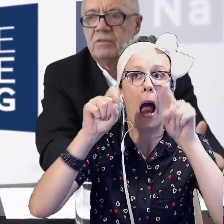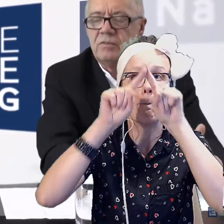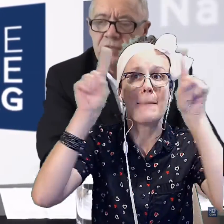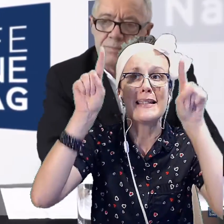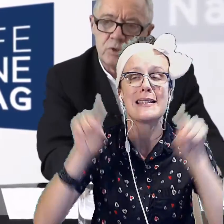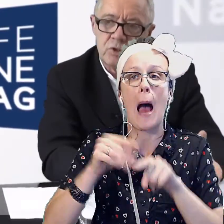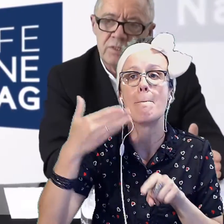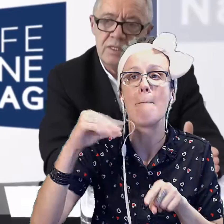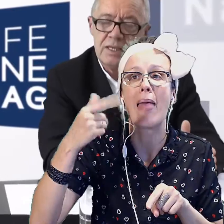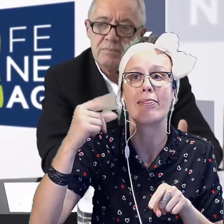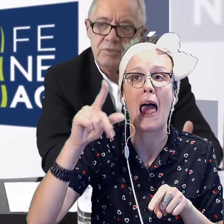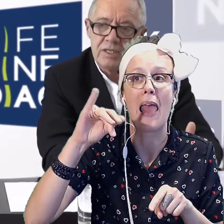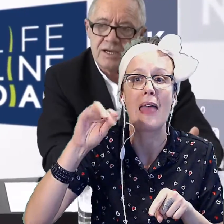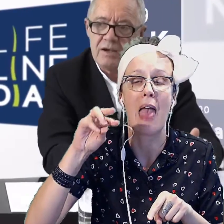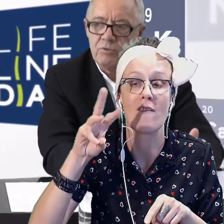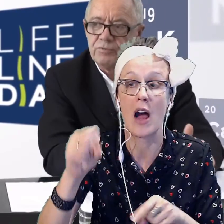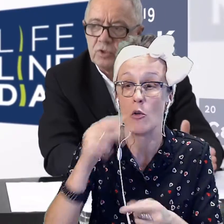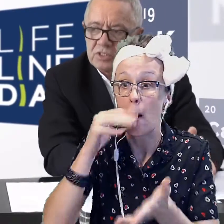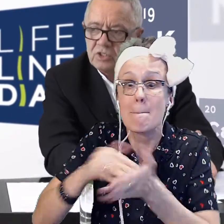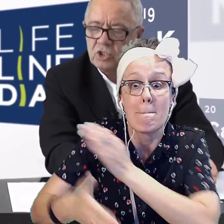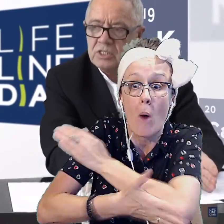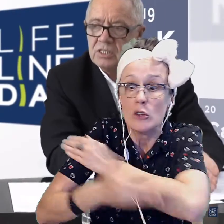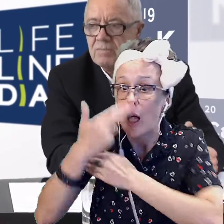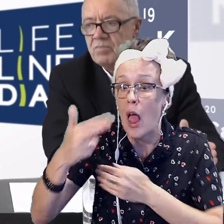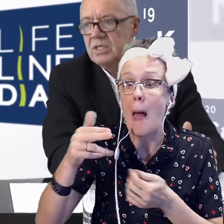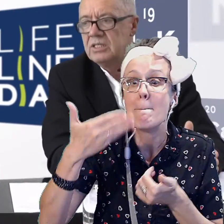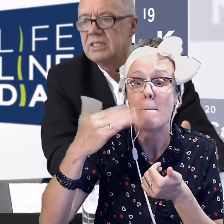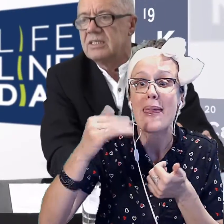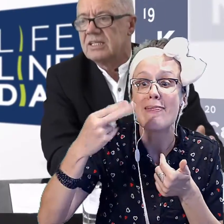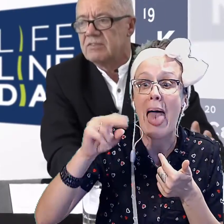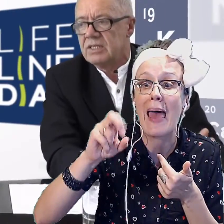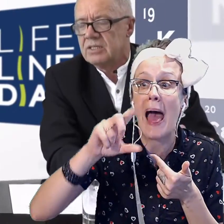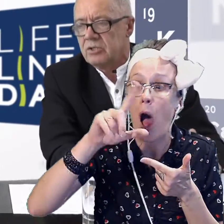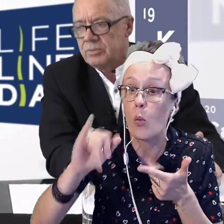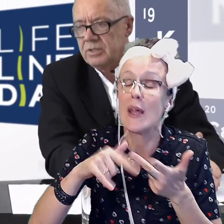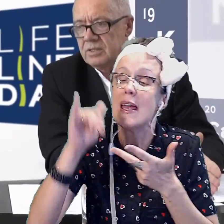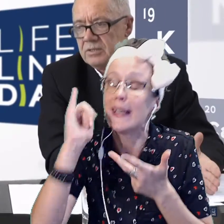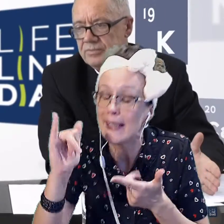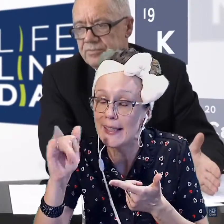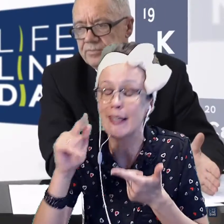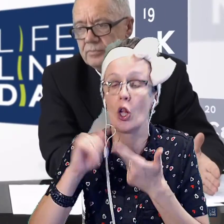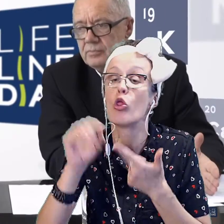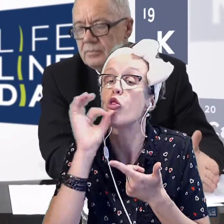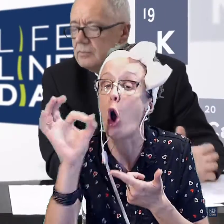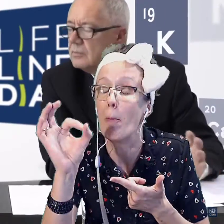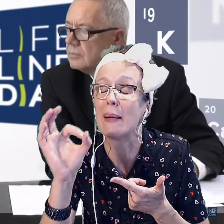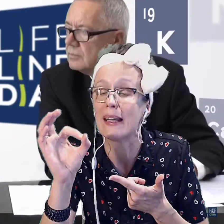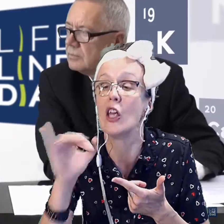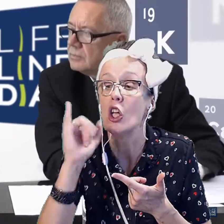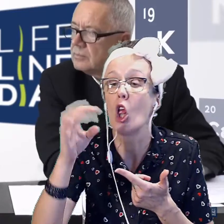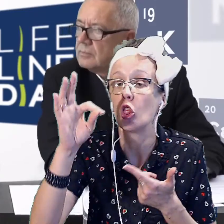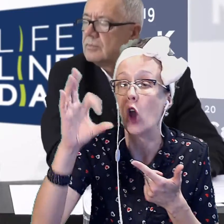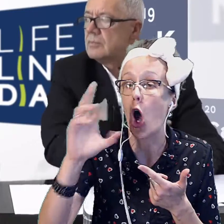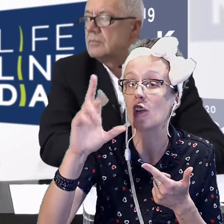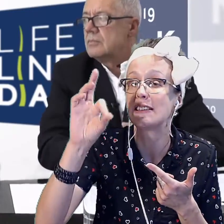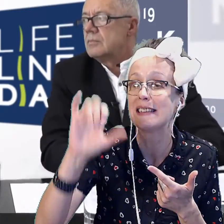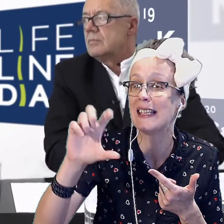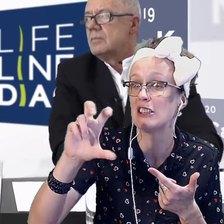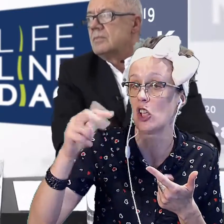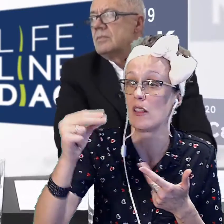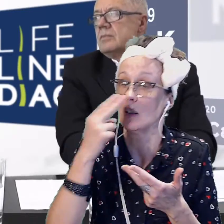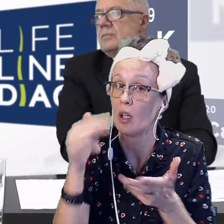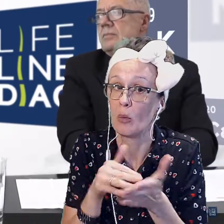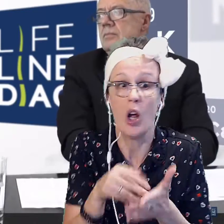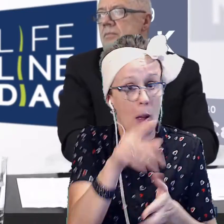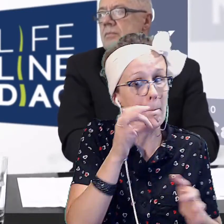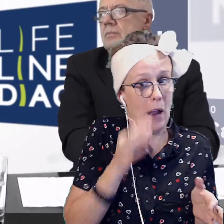czyli na poziomie minerałów toksycznych i tych tak zwanych dobrych czyli mamy problem i musimy